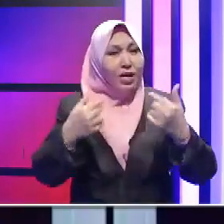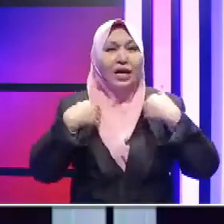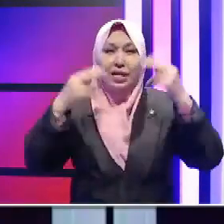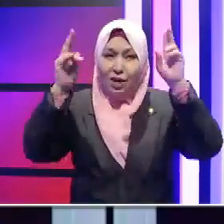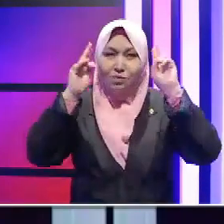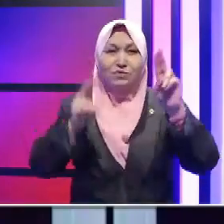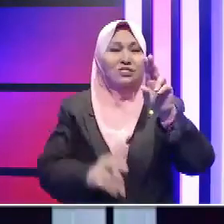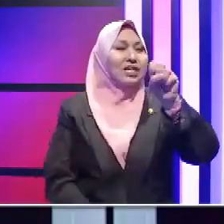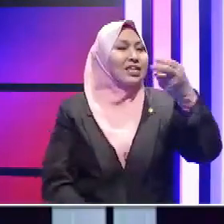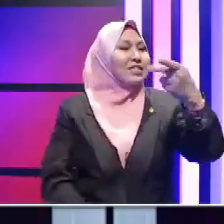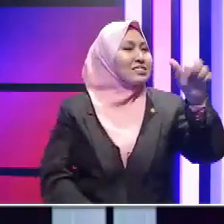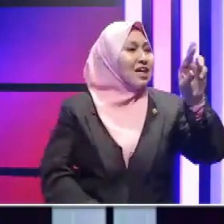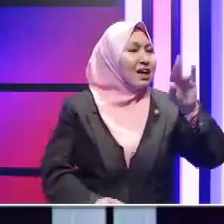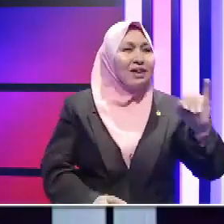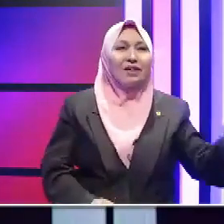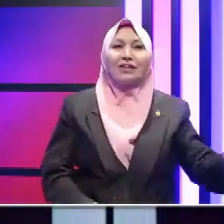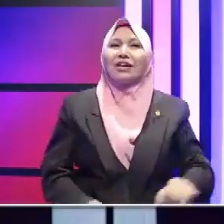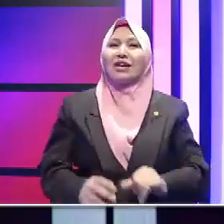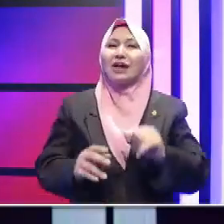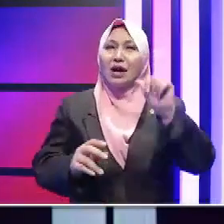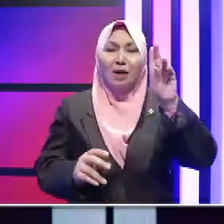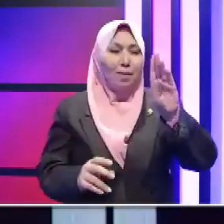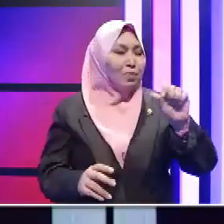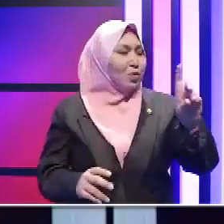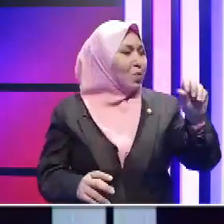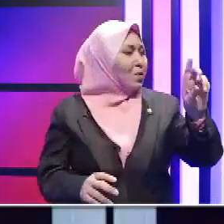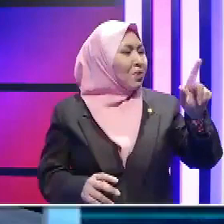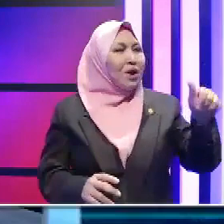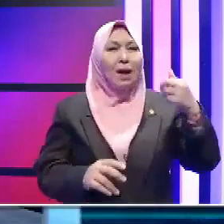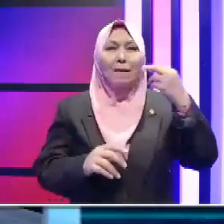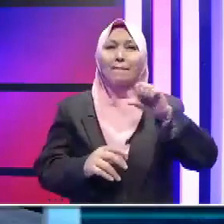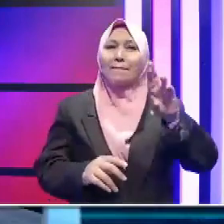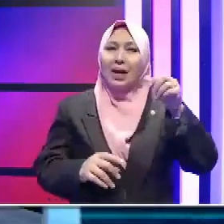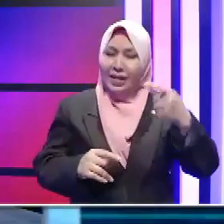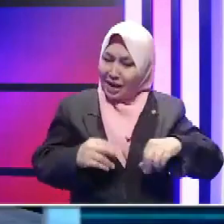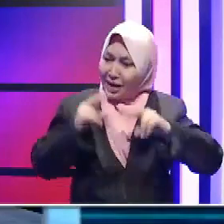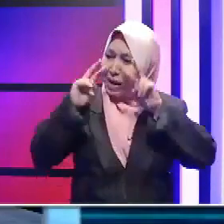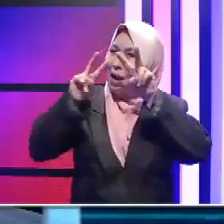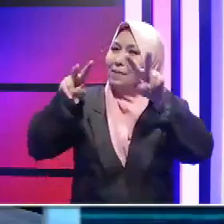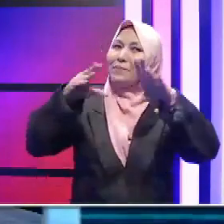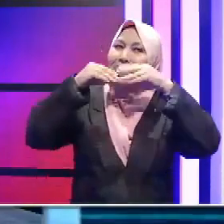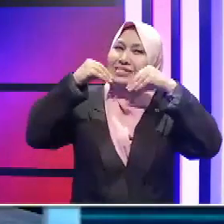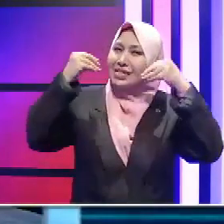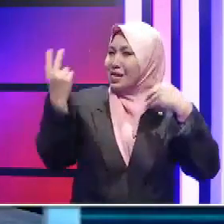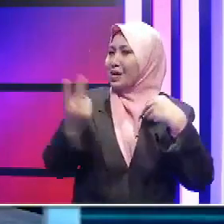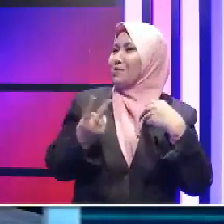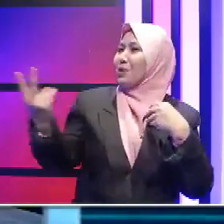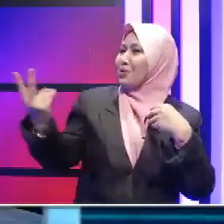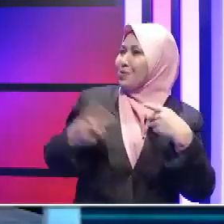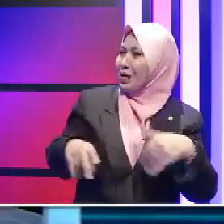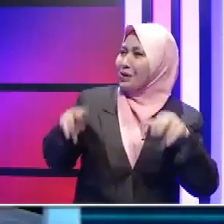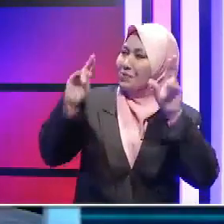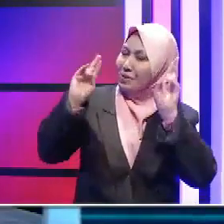Ustad Abdurrahman apa kabar tes saya Alhamdulillah Alhamdulillah akhirnya juga Gedung